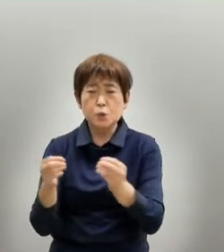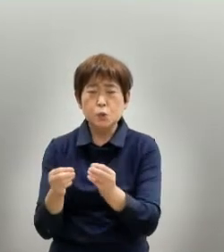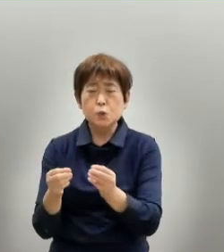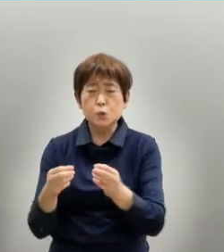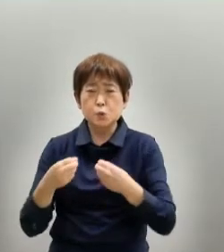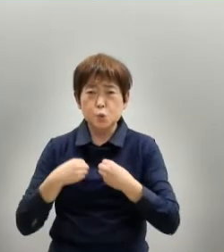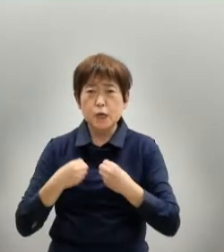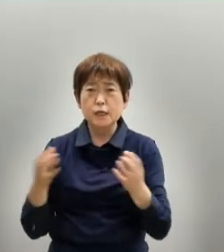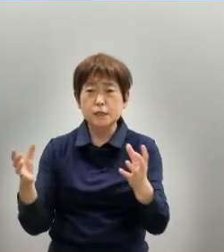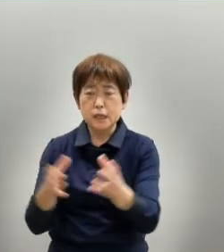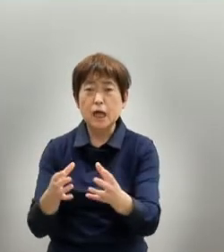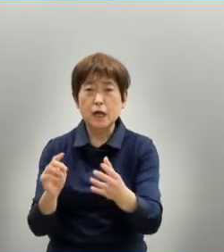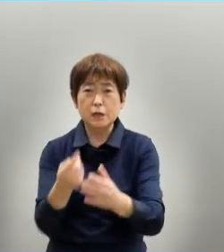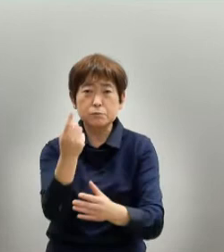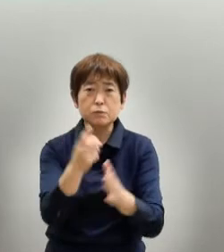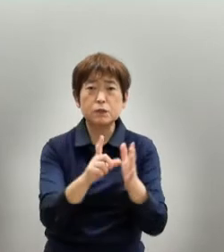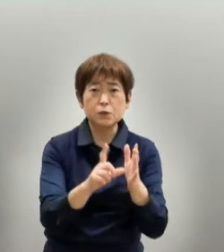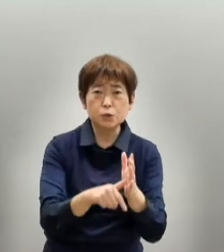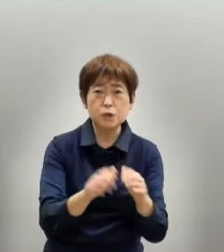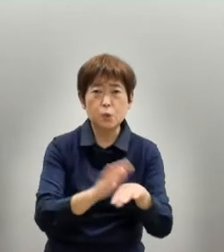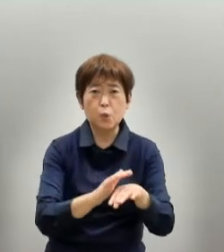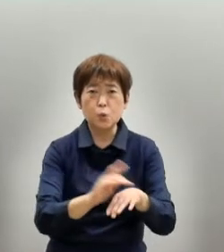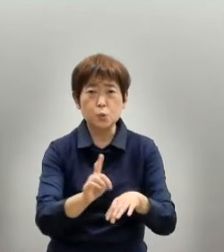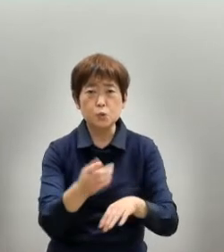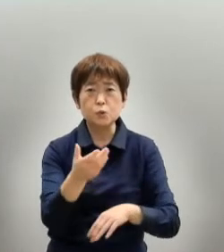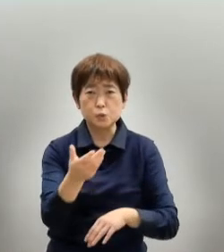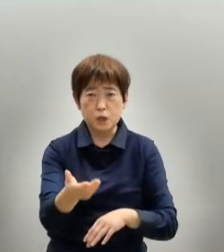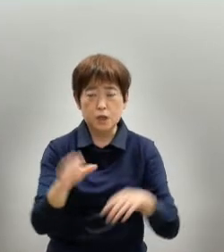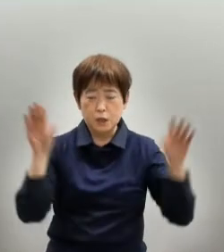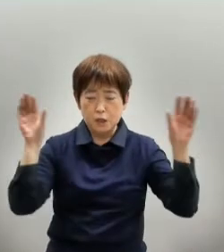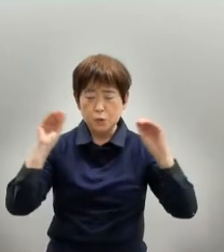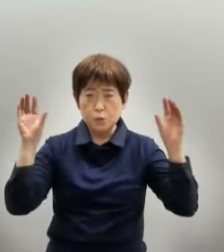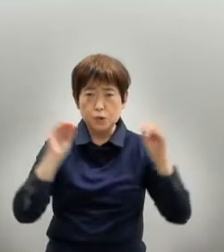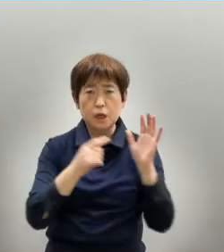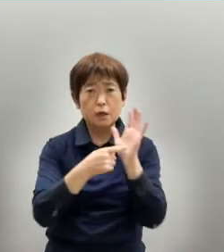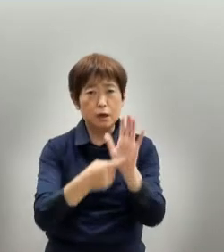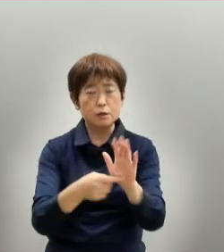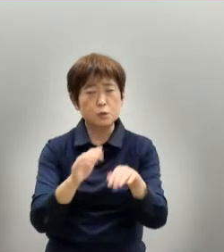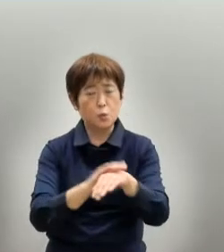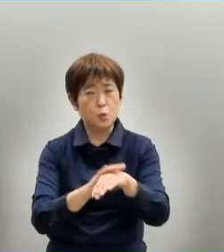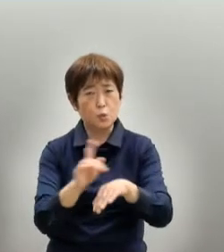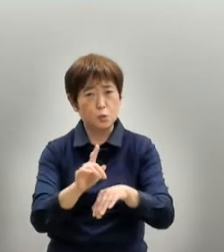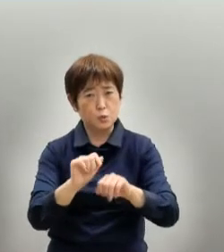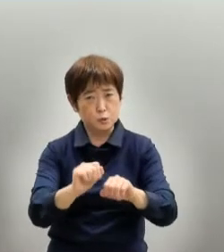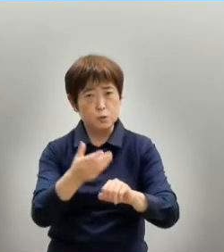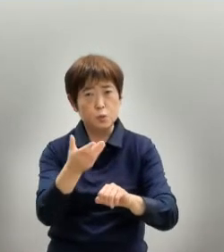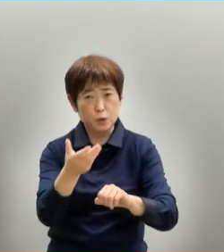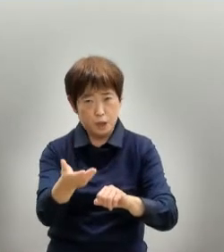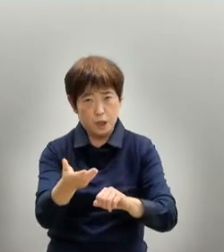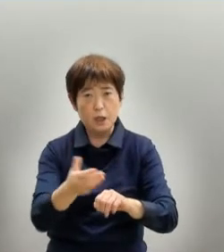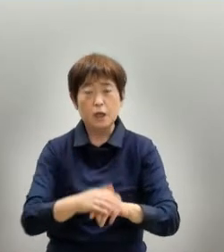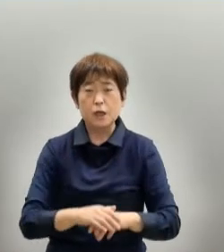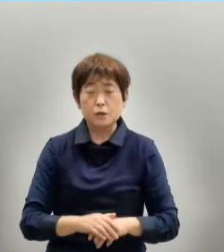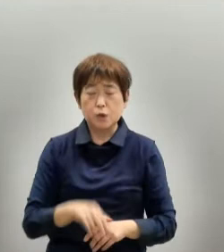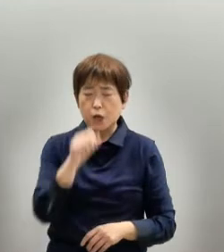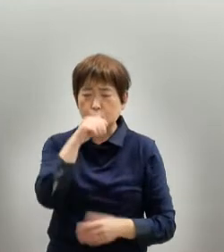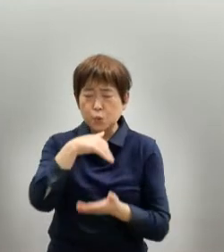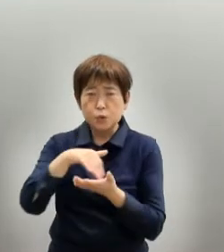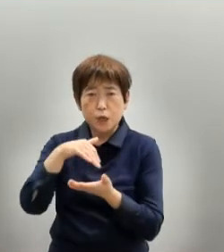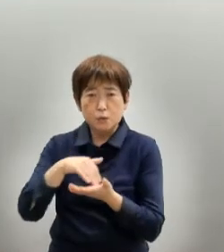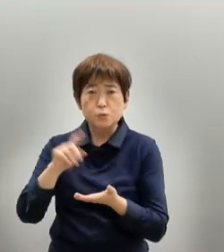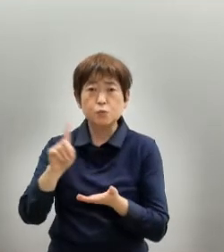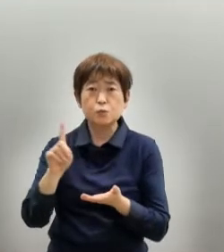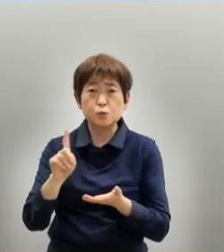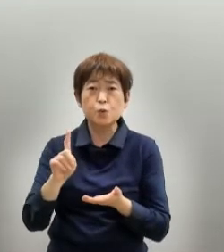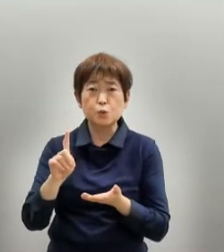のこなしていくことに加えまして、今後ですね、情報をどういうふうにこう 発信していくのか、そして予算をどういうふうにこう拡充していくの